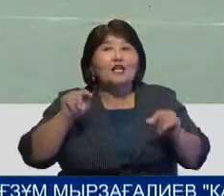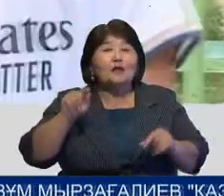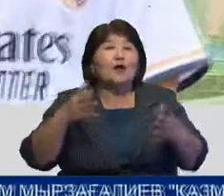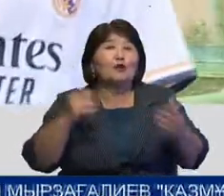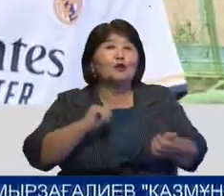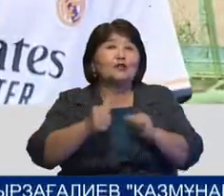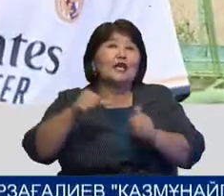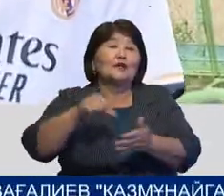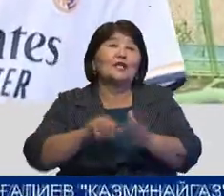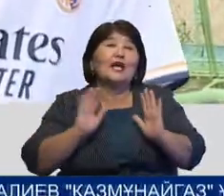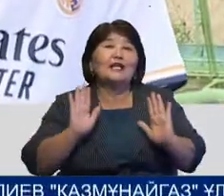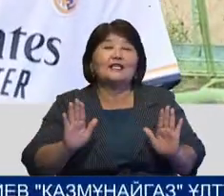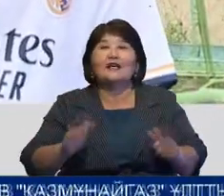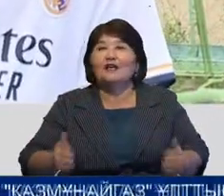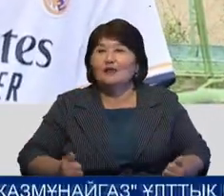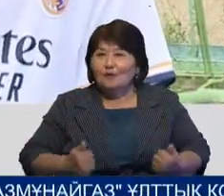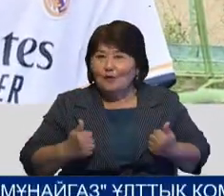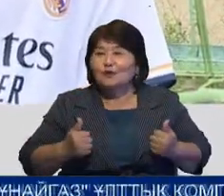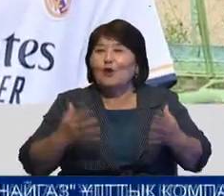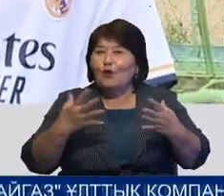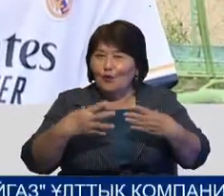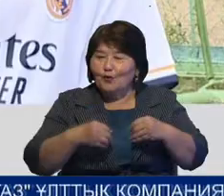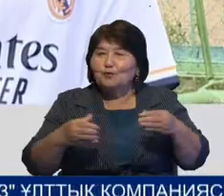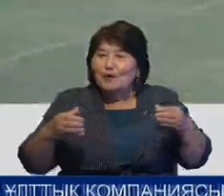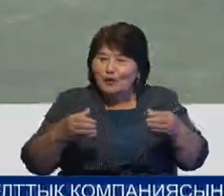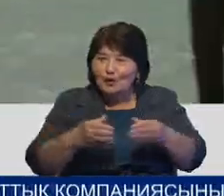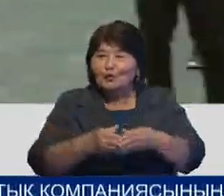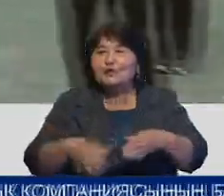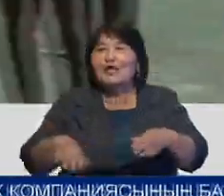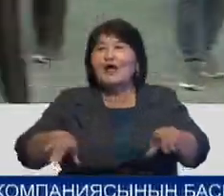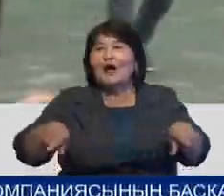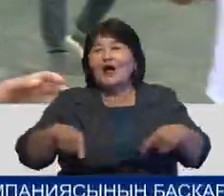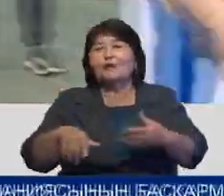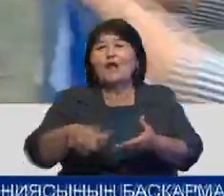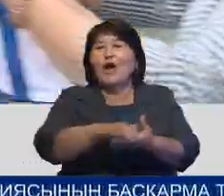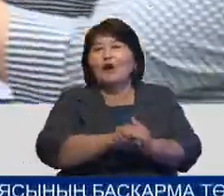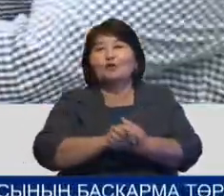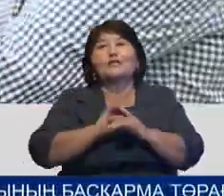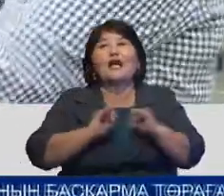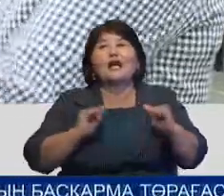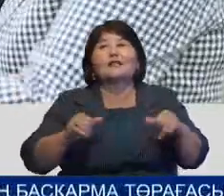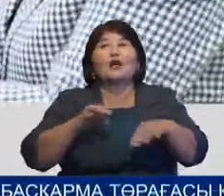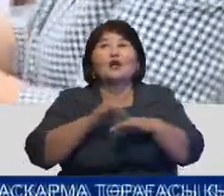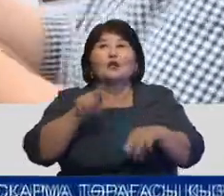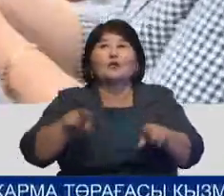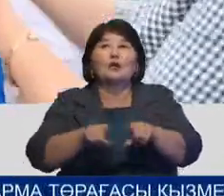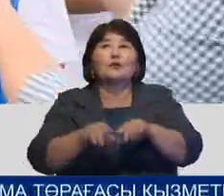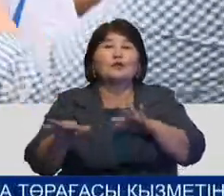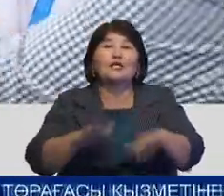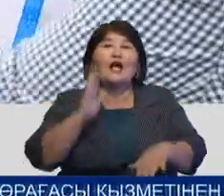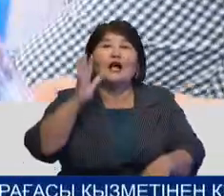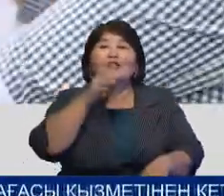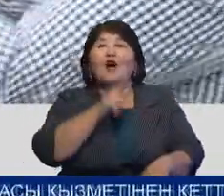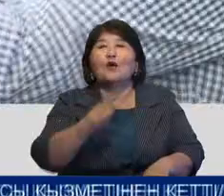күні сайысқа қатысушылар тек бой сергітіп қана қоймай, отбасы ұйымшылдығын қалыптастыру ауызбіршілігін арттырды. Ұйымдастырушылар мұндай шараларды